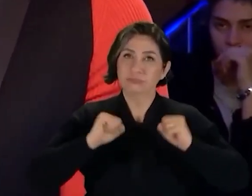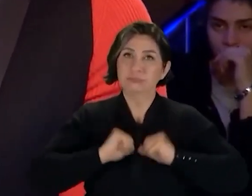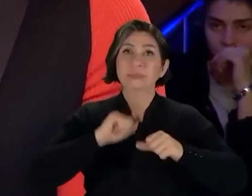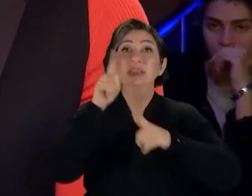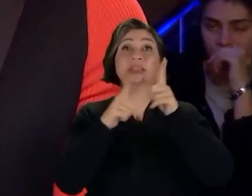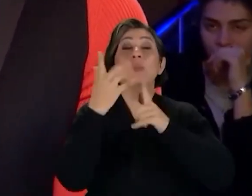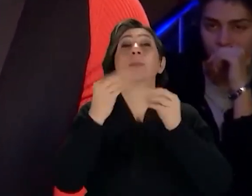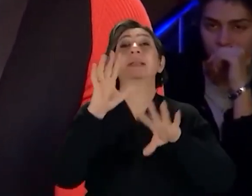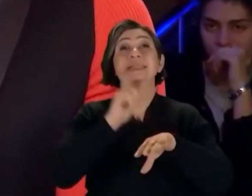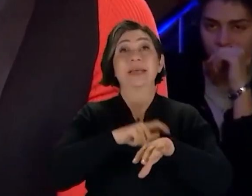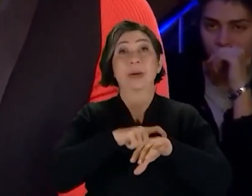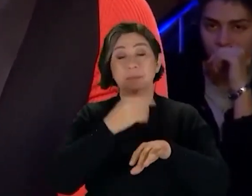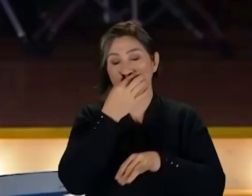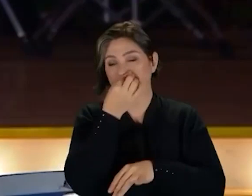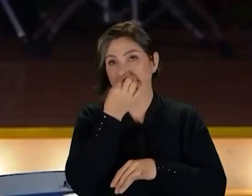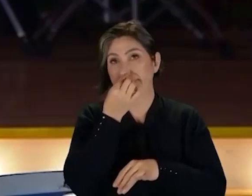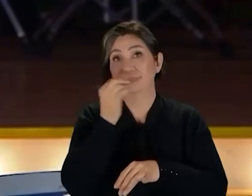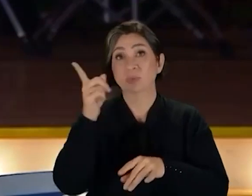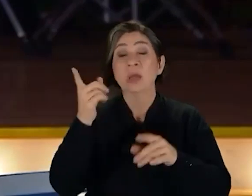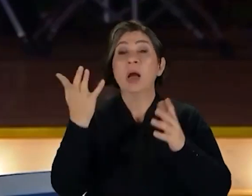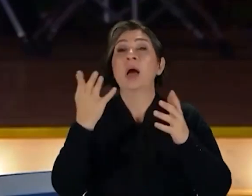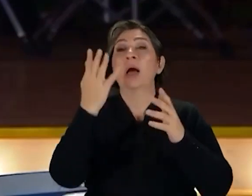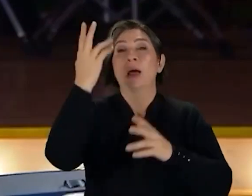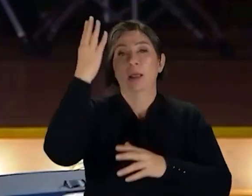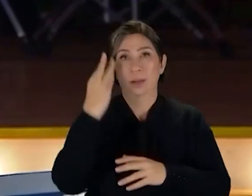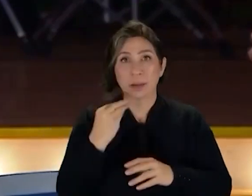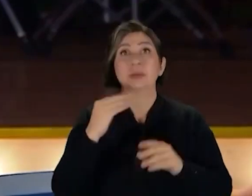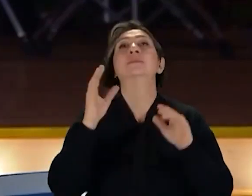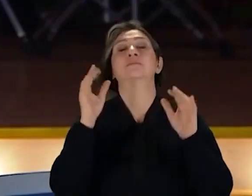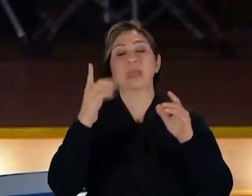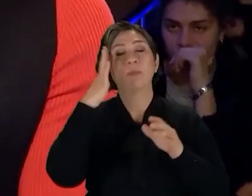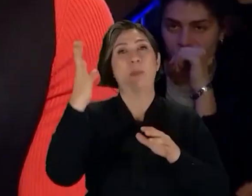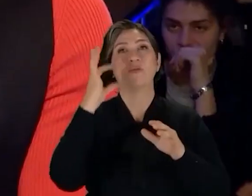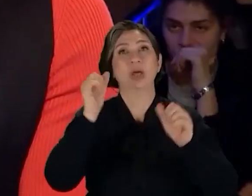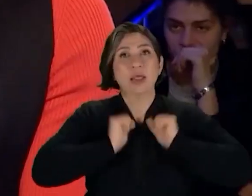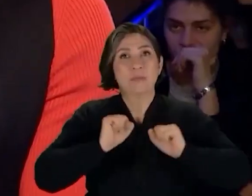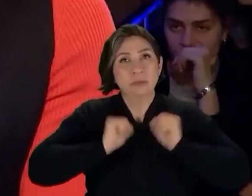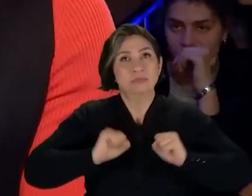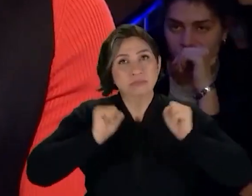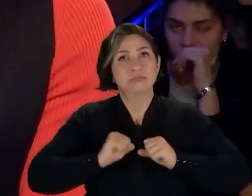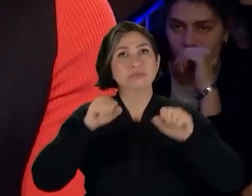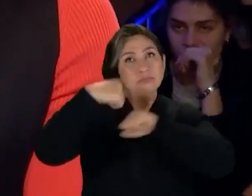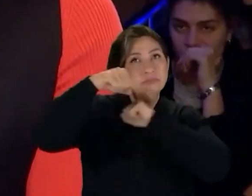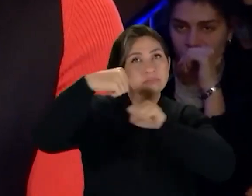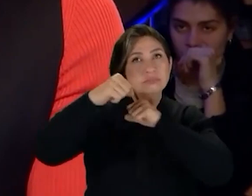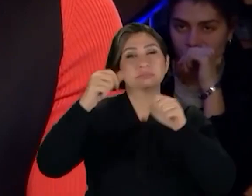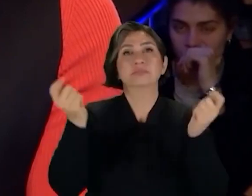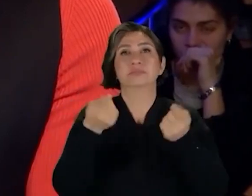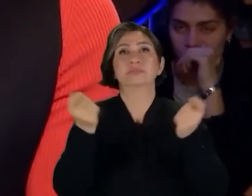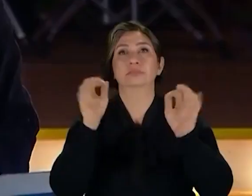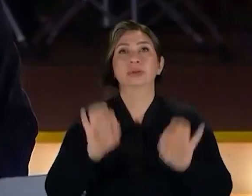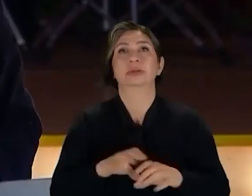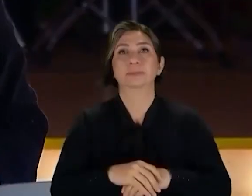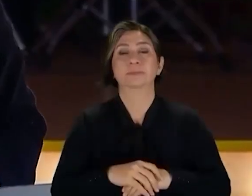Hani çekim olmadığı zaman ve şimdi o da o işe aydı ve daha profesyonel İdman yapmaya başladı şimdi şöyle